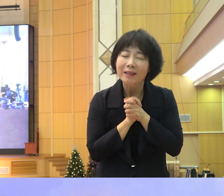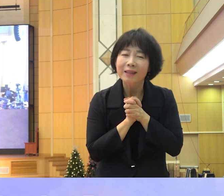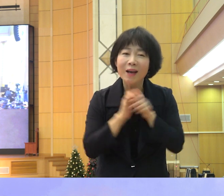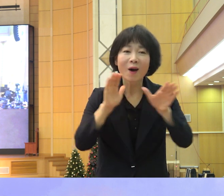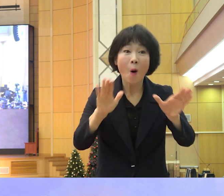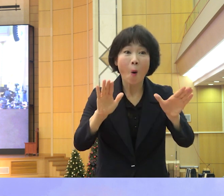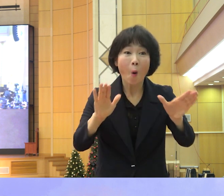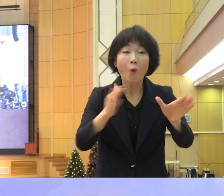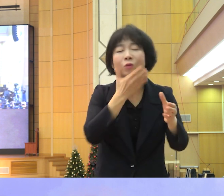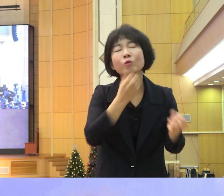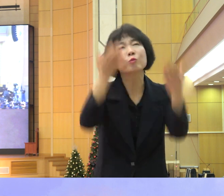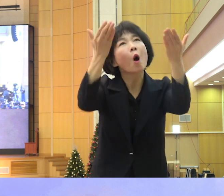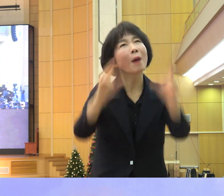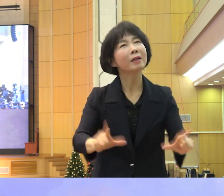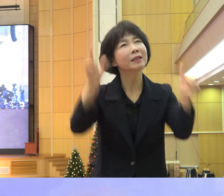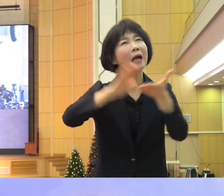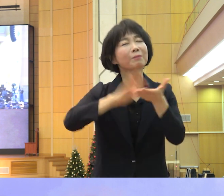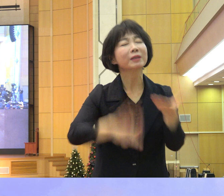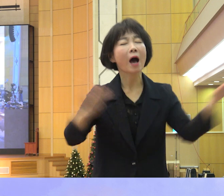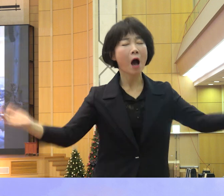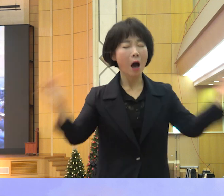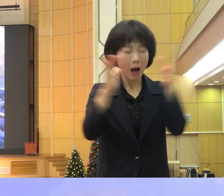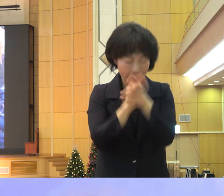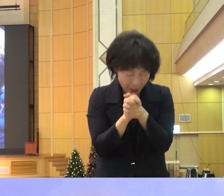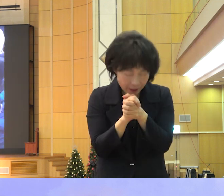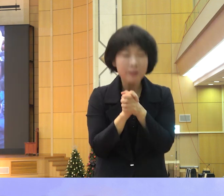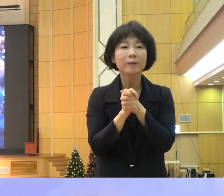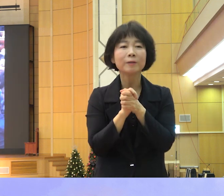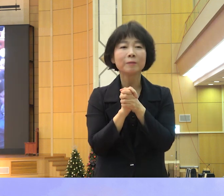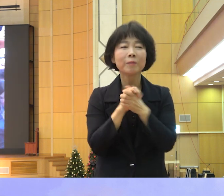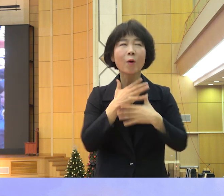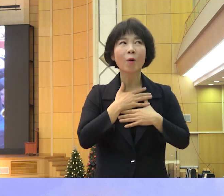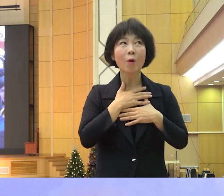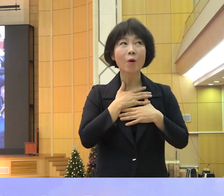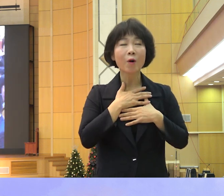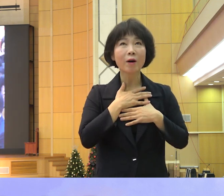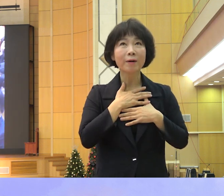오늘은 축복받는 날입니다. 네.